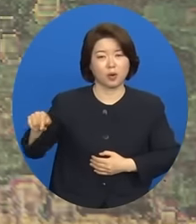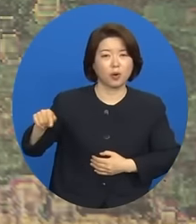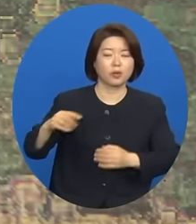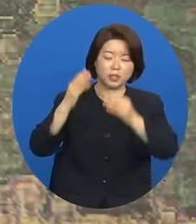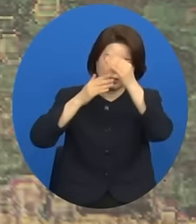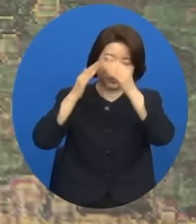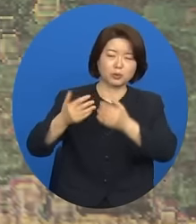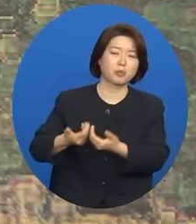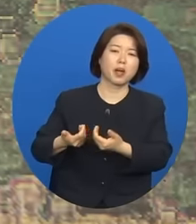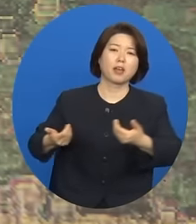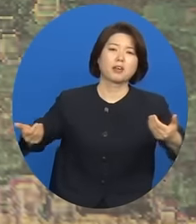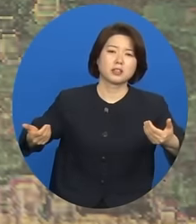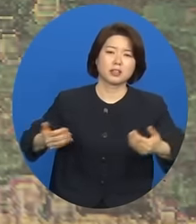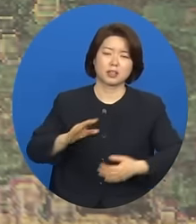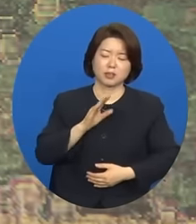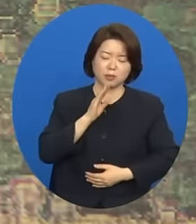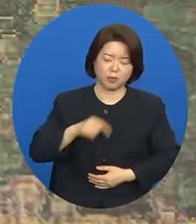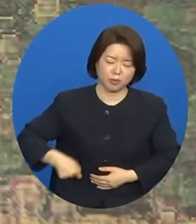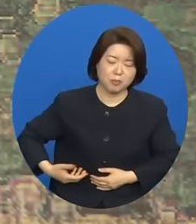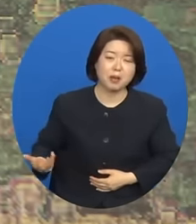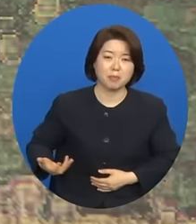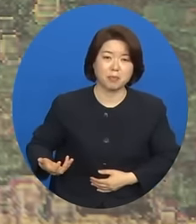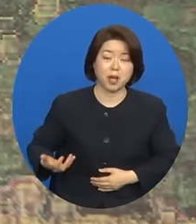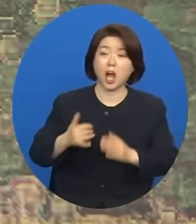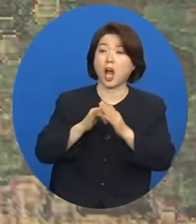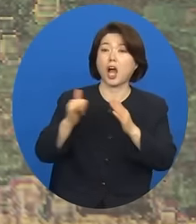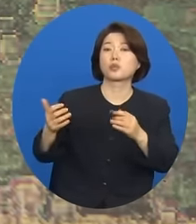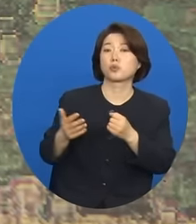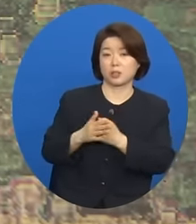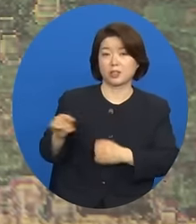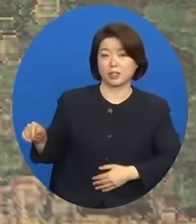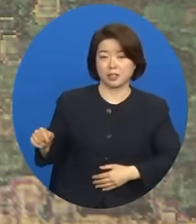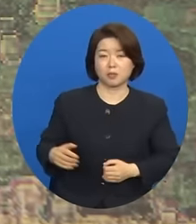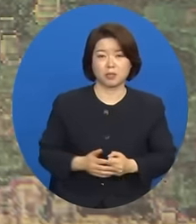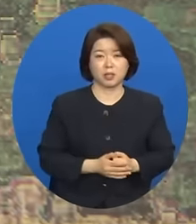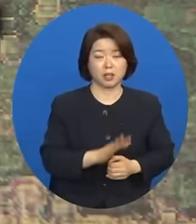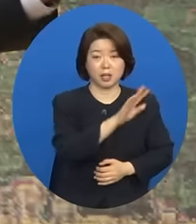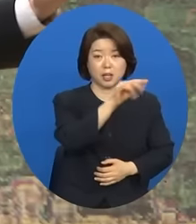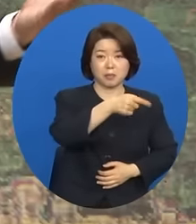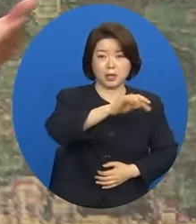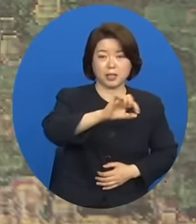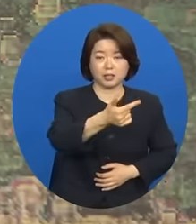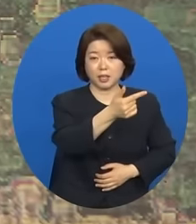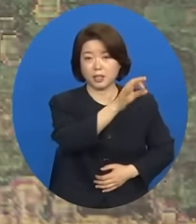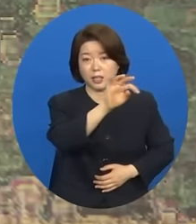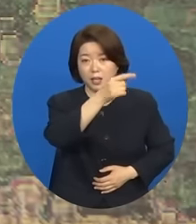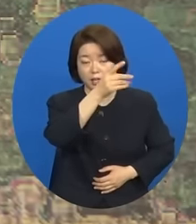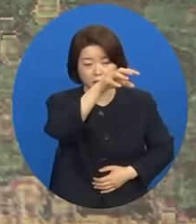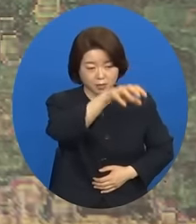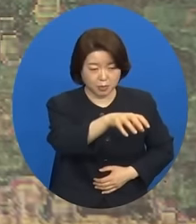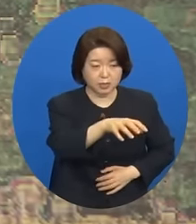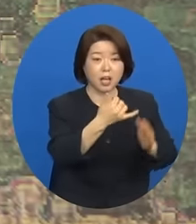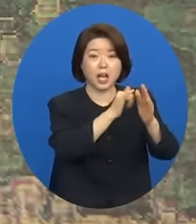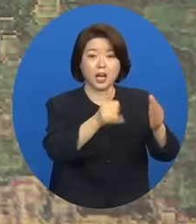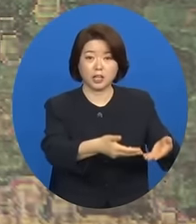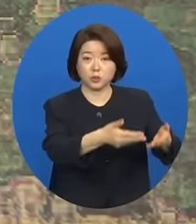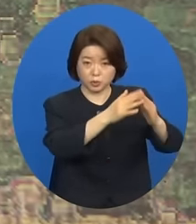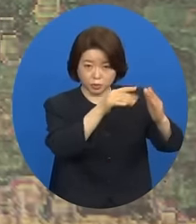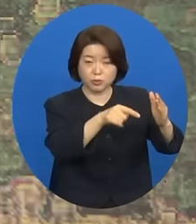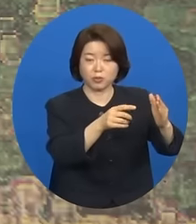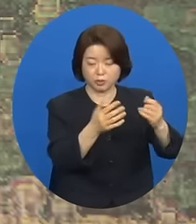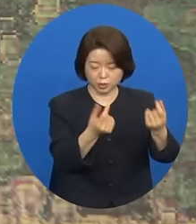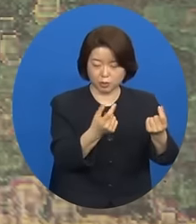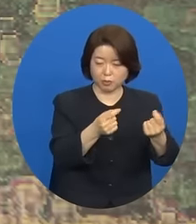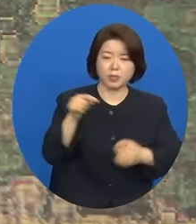것이 가족이었기 때문에. 그러니까 야곱이 바딴 아람에서 가족을 이룬 것처럼 가족이었기 때문에